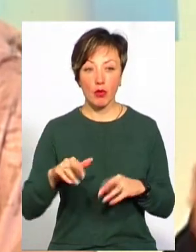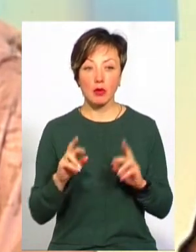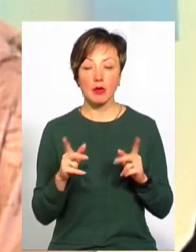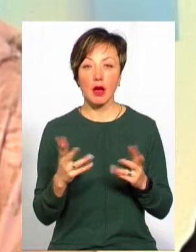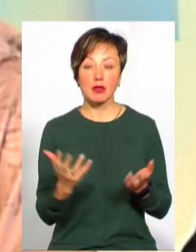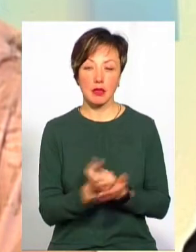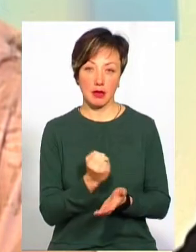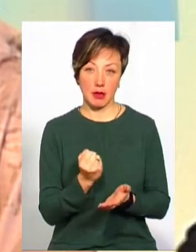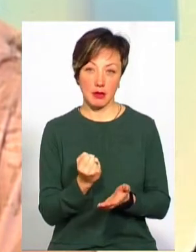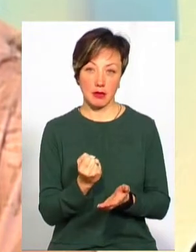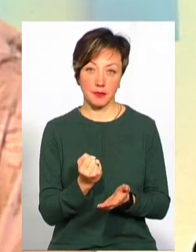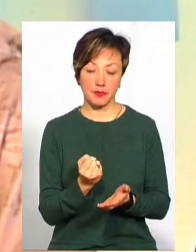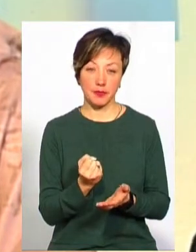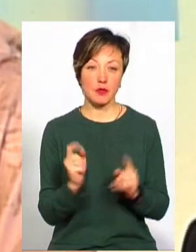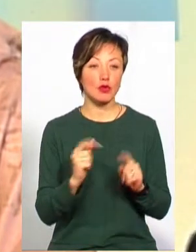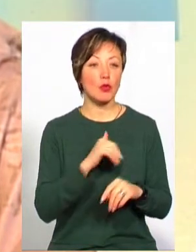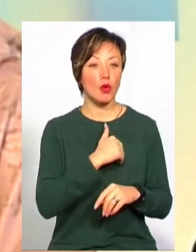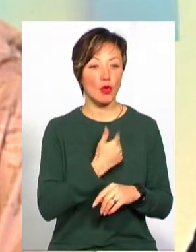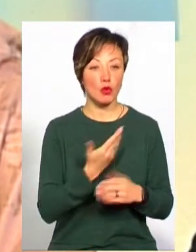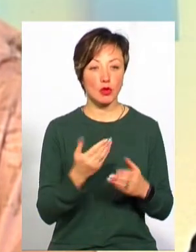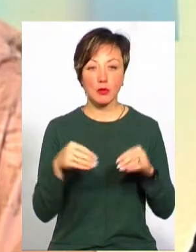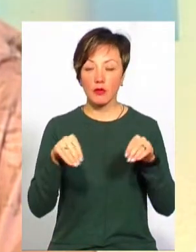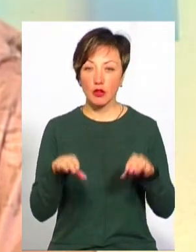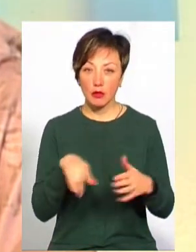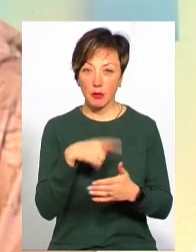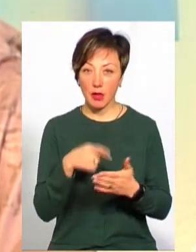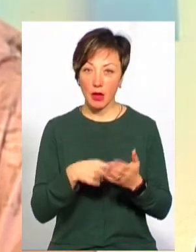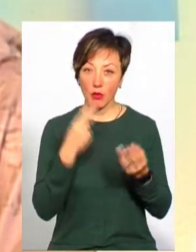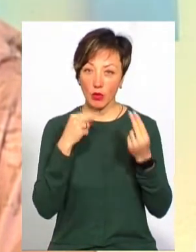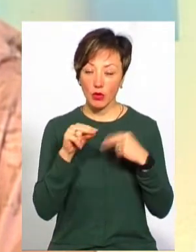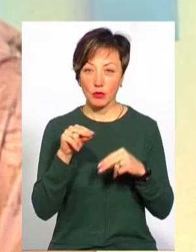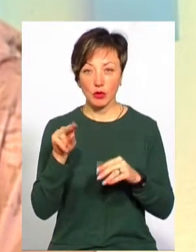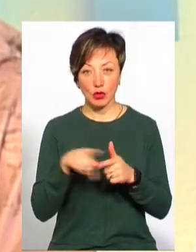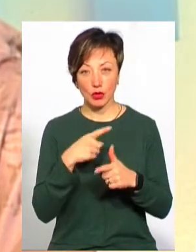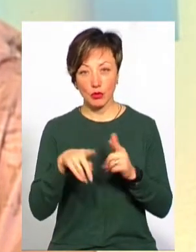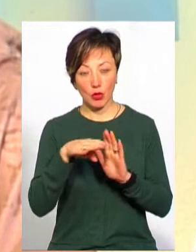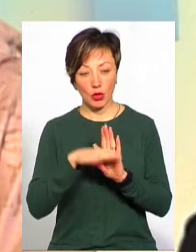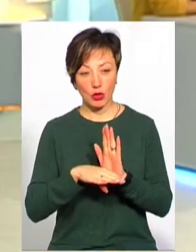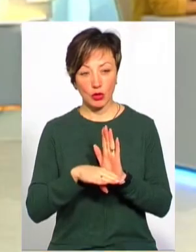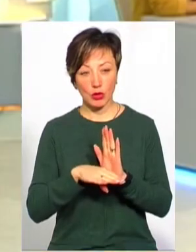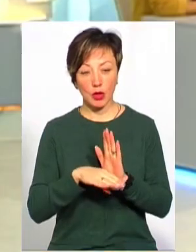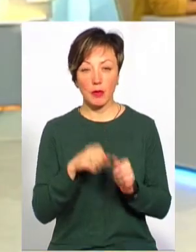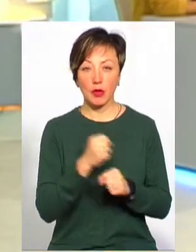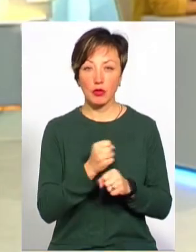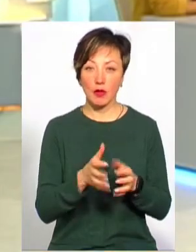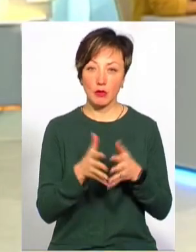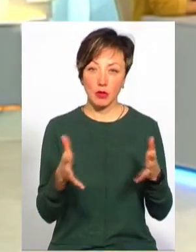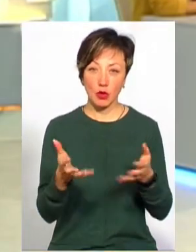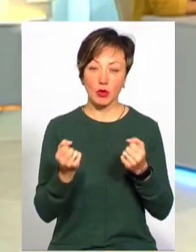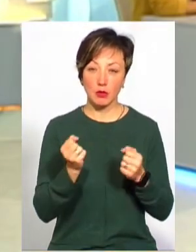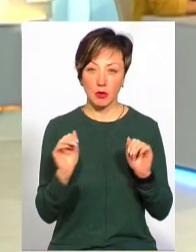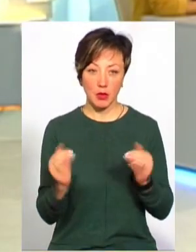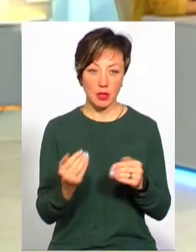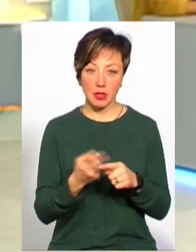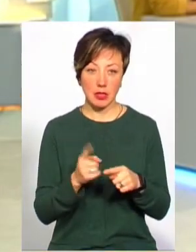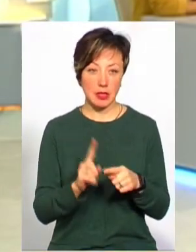як складеться. То, що ми хочемо, вирішують питання поліпшення чи погіршення. Угу. Працювати більше, отримувати